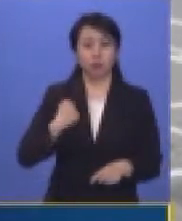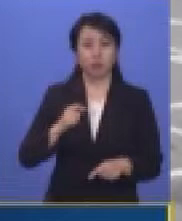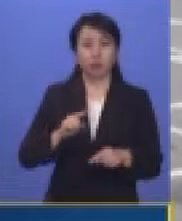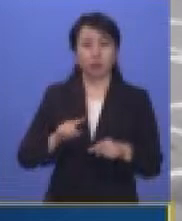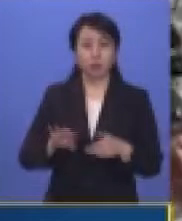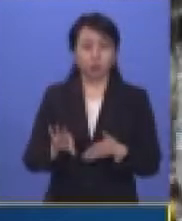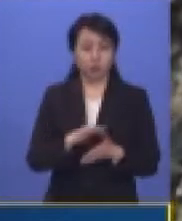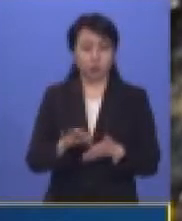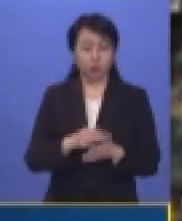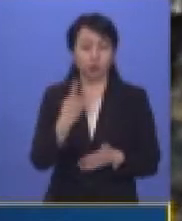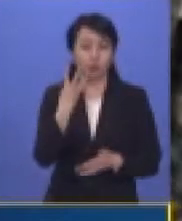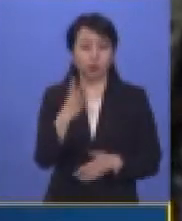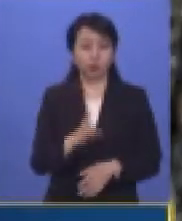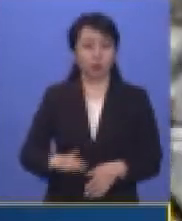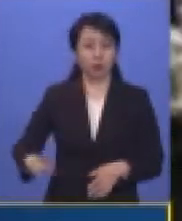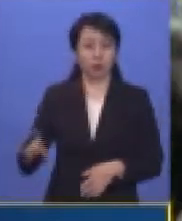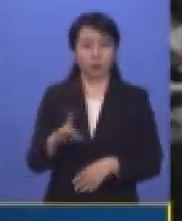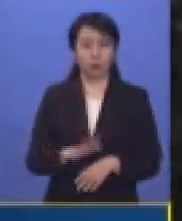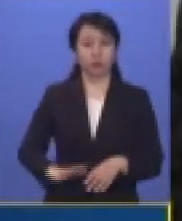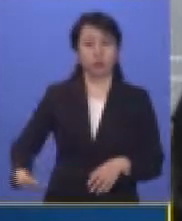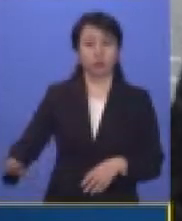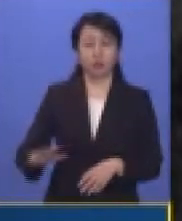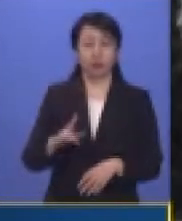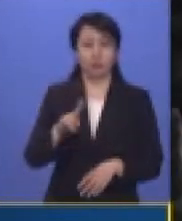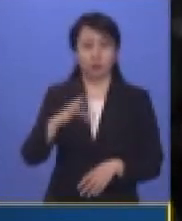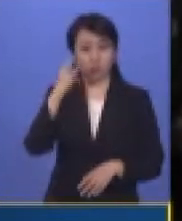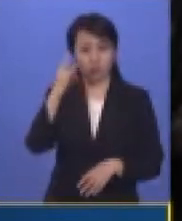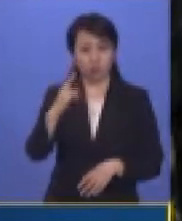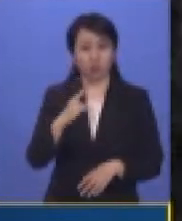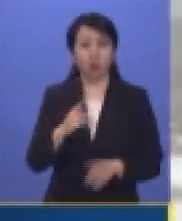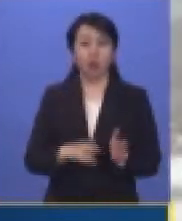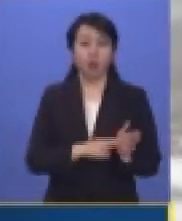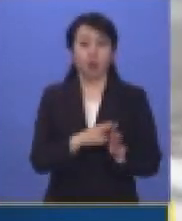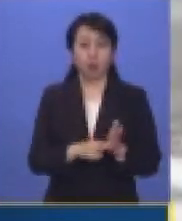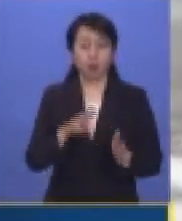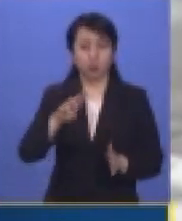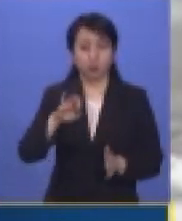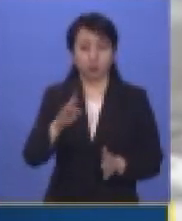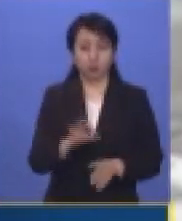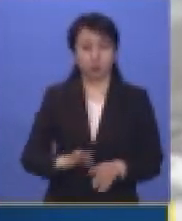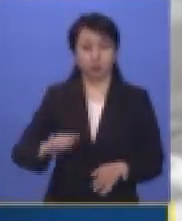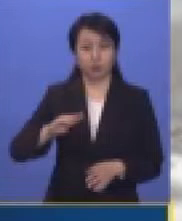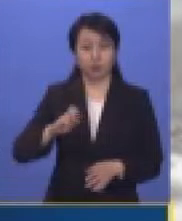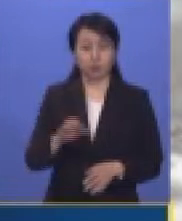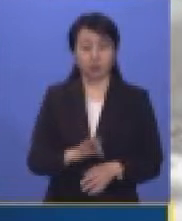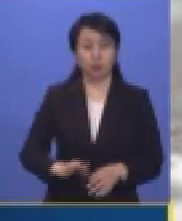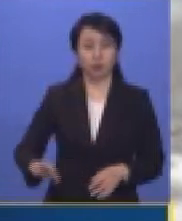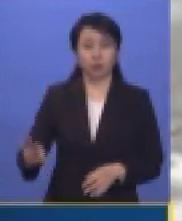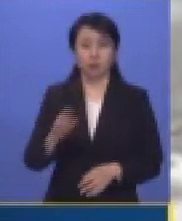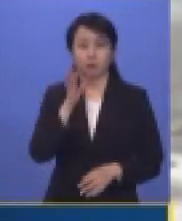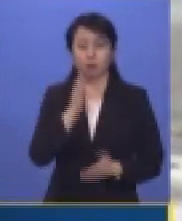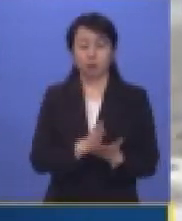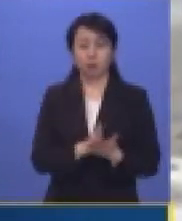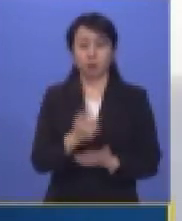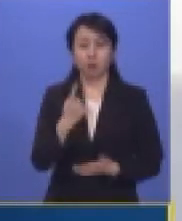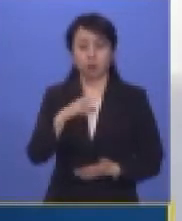солдаты-срочники, прибывшие из 4 регионов нашей страны – Восточно-Казахстанской, Карагандинской, Туркестанской и Жамбылской областей. Срок службы